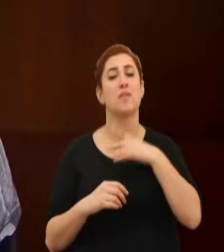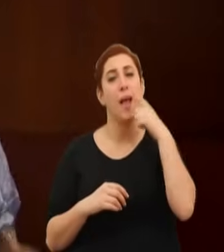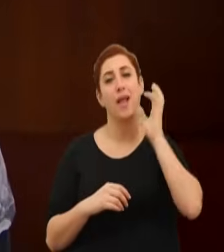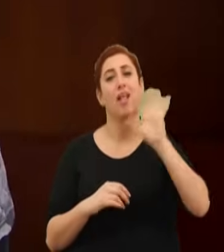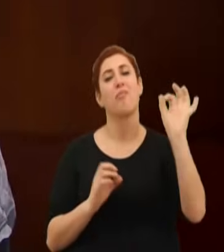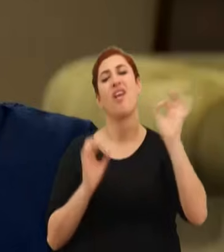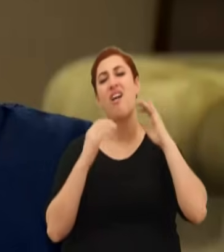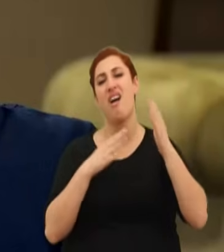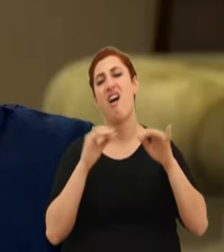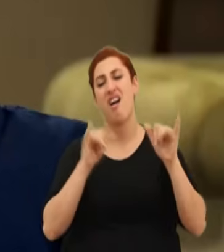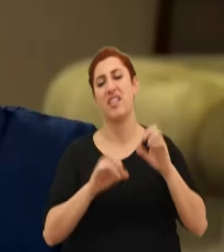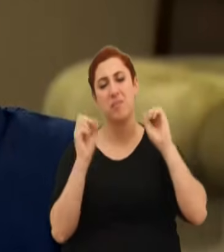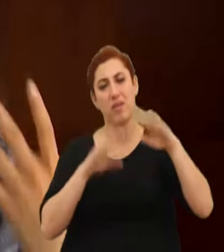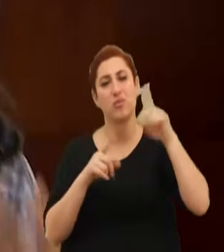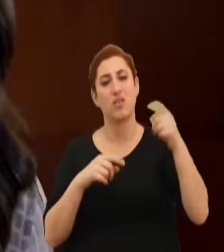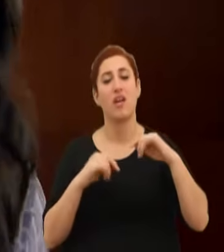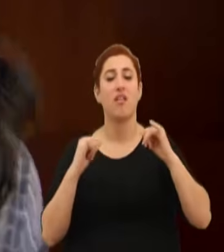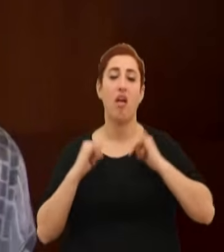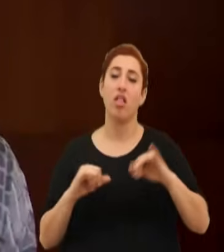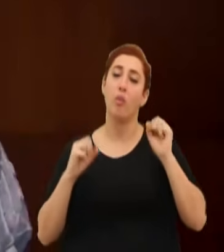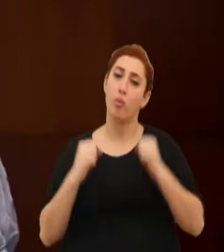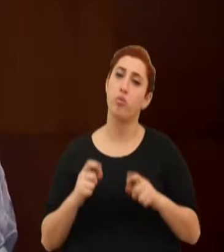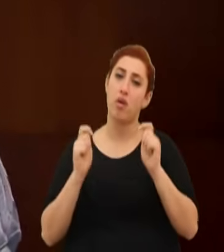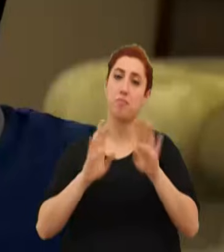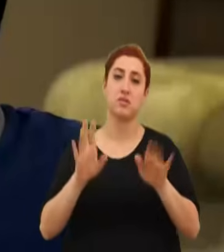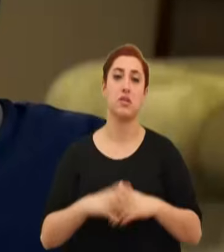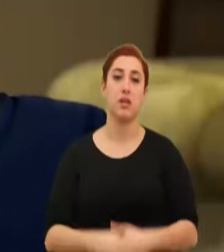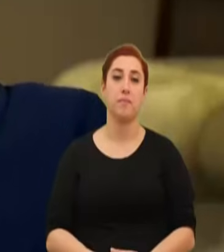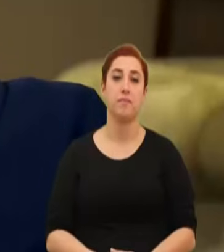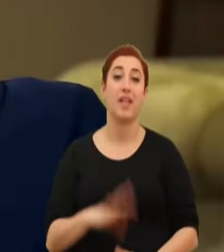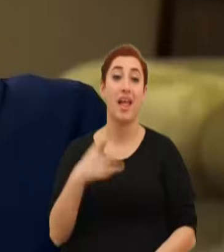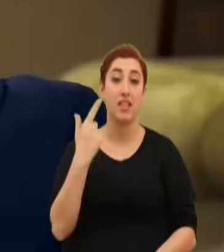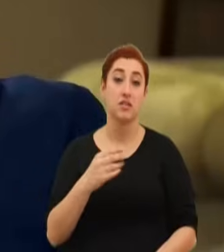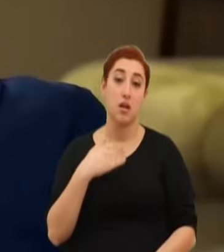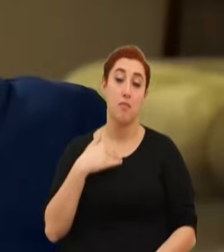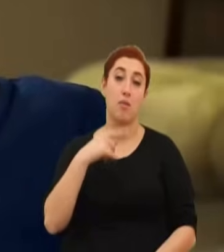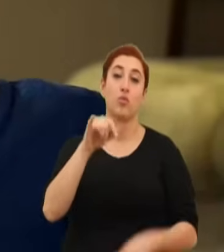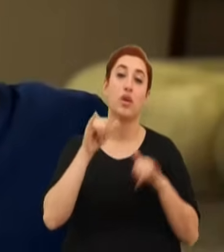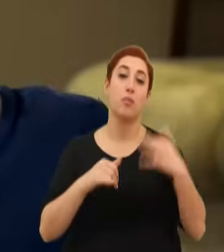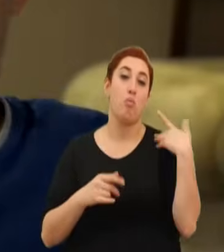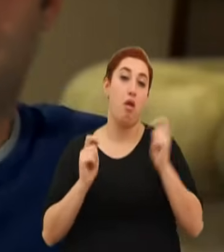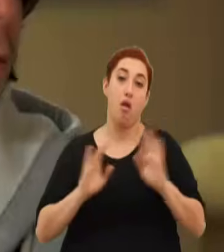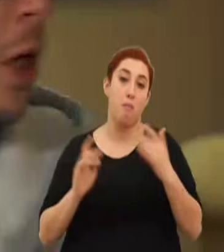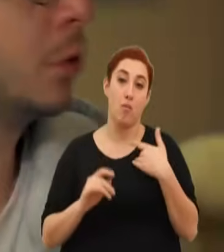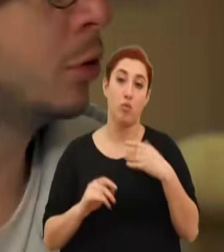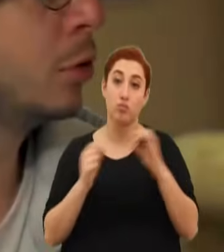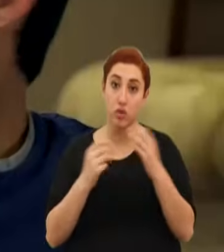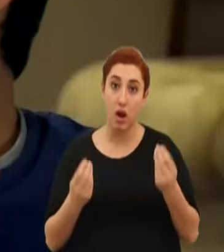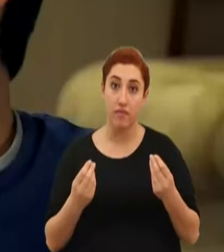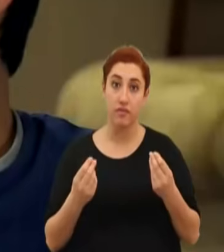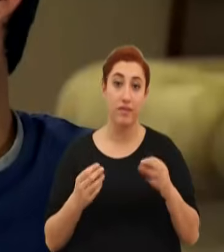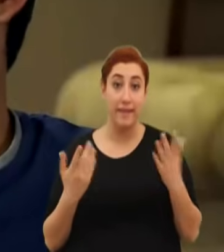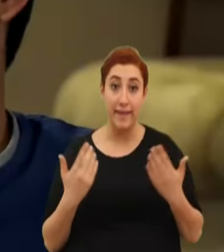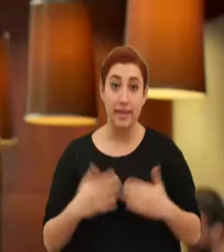erkek milleti. Hepsi aynı. Bırakalım bunlar böyle miskin miskin otursunlar burada. Ya en azından ben bunun gibi numara yapmıyorum yani. Burhan.